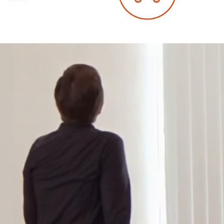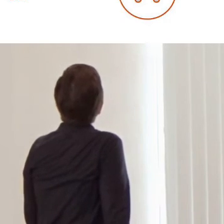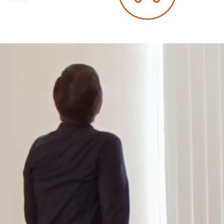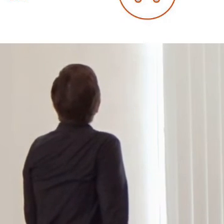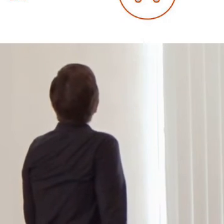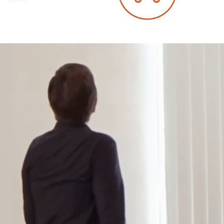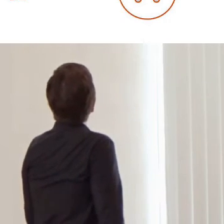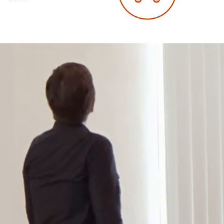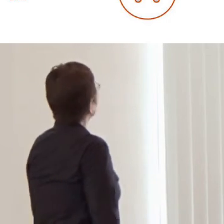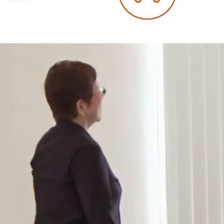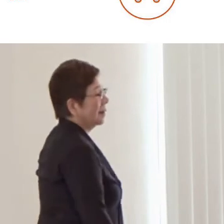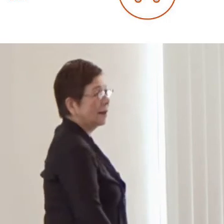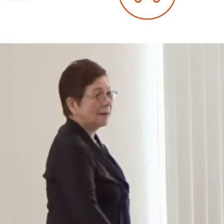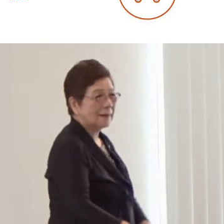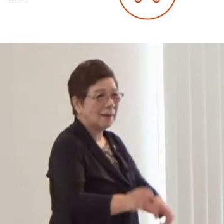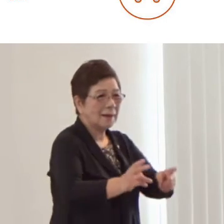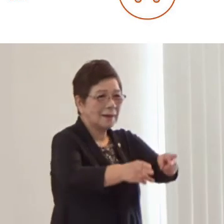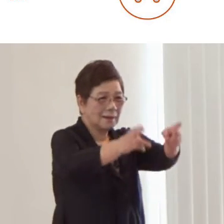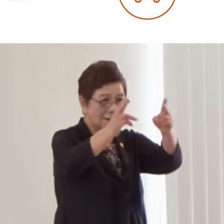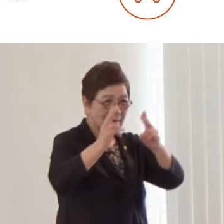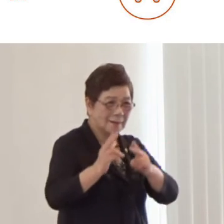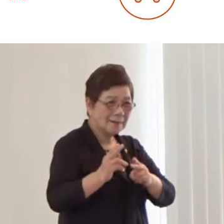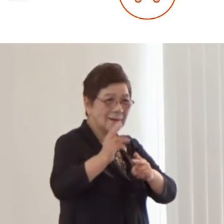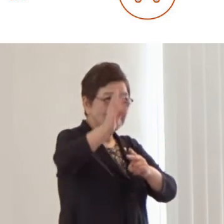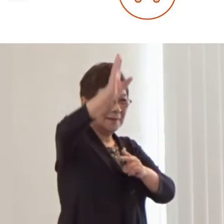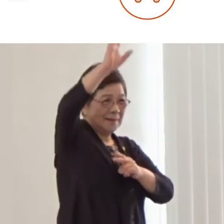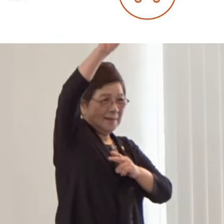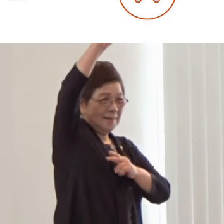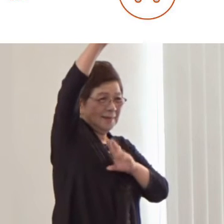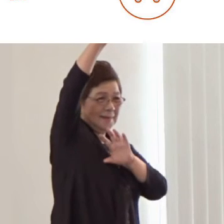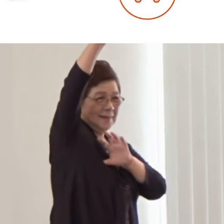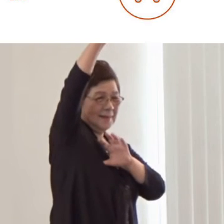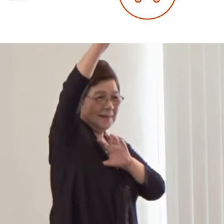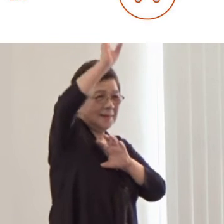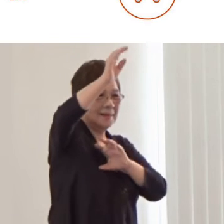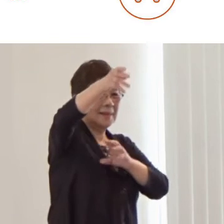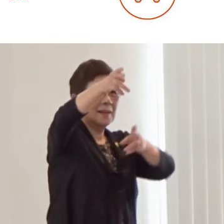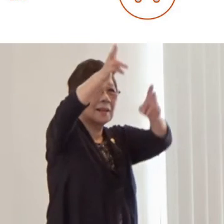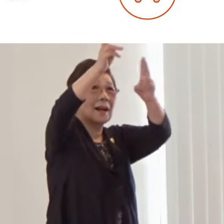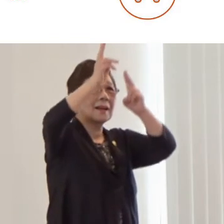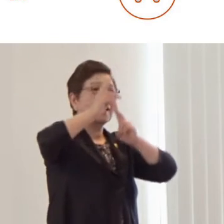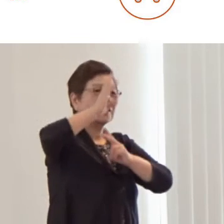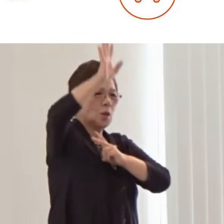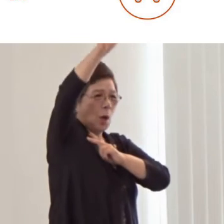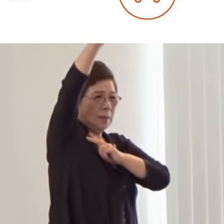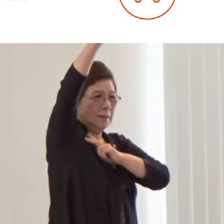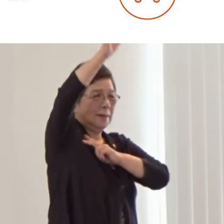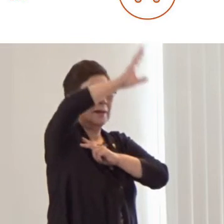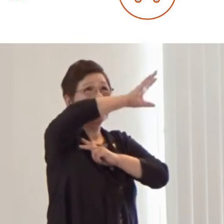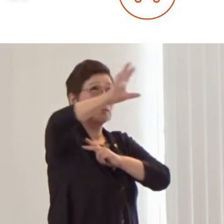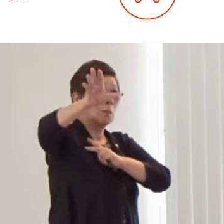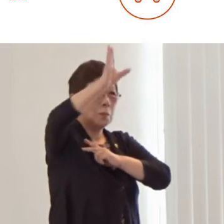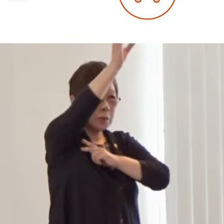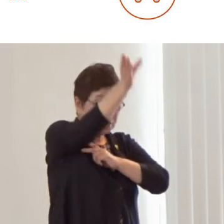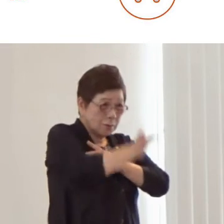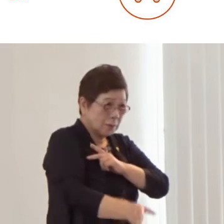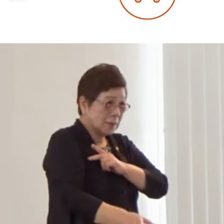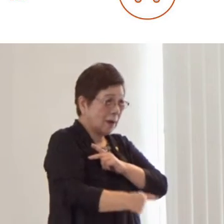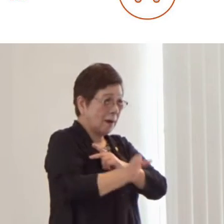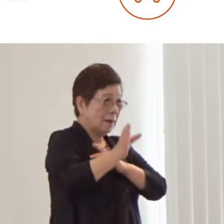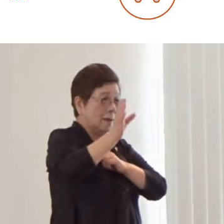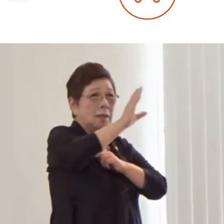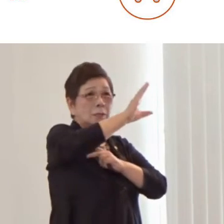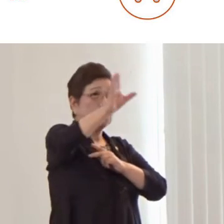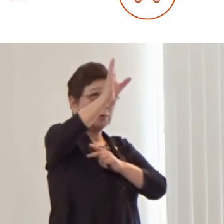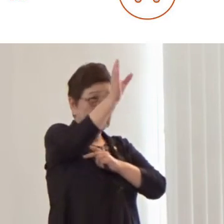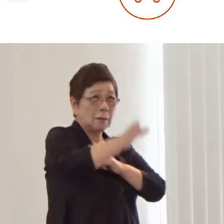道であり真理であり命である、私を通してなければ父の身元に行くことはできない、イエス様おっしゃった。でっかい橋がかかってる、ね、十字架